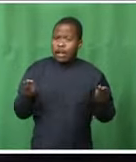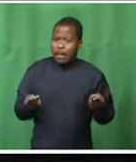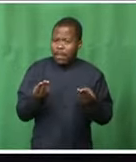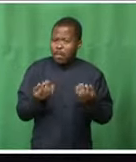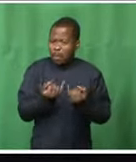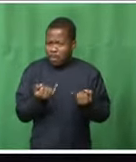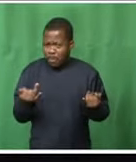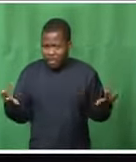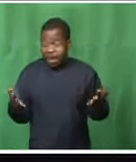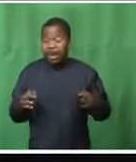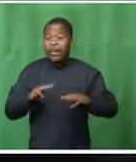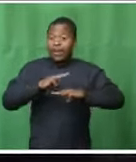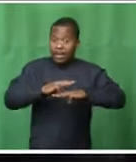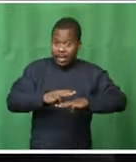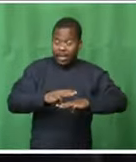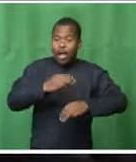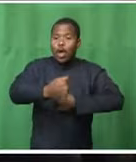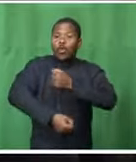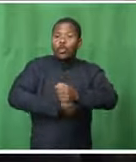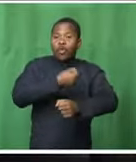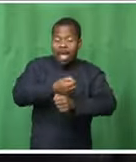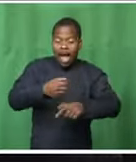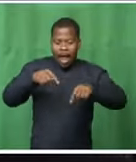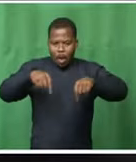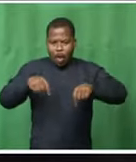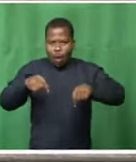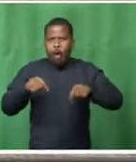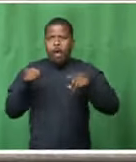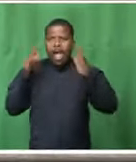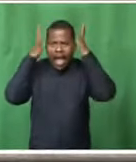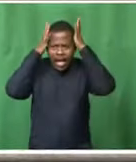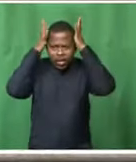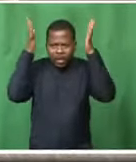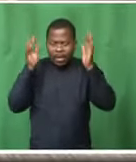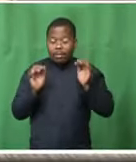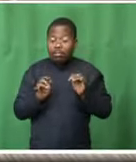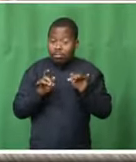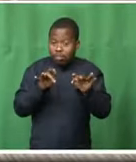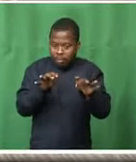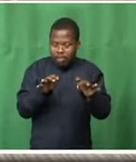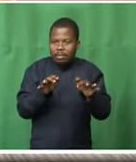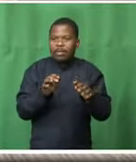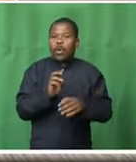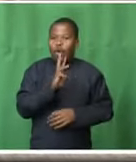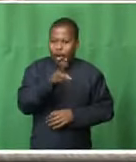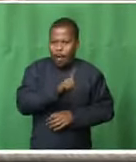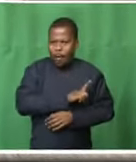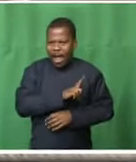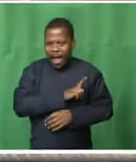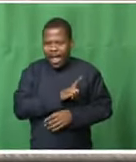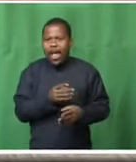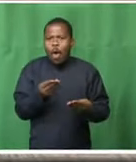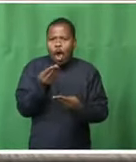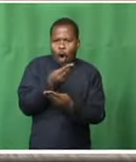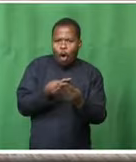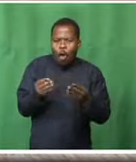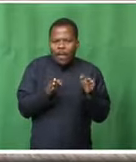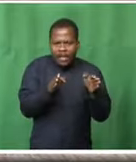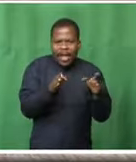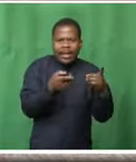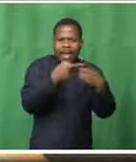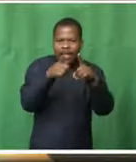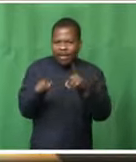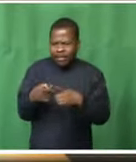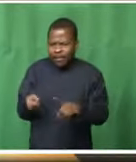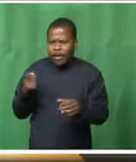kungakapheli umnyaka losetulu babe sebathelekile eveni kude utibonela mathupha ukuthi ngitiphi inhlangothile abangabambisa livekito.